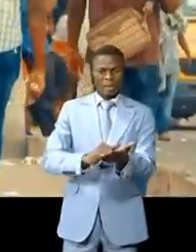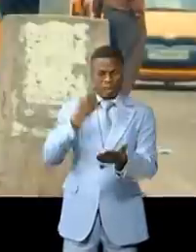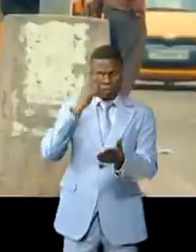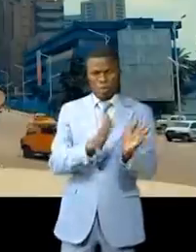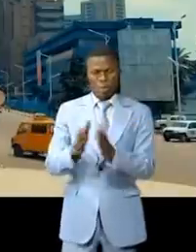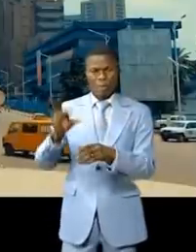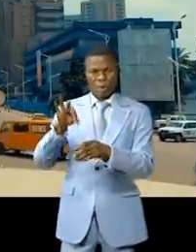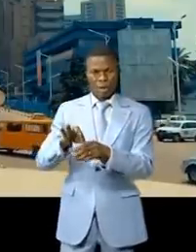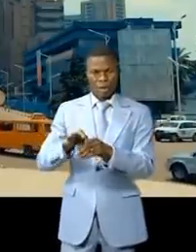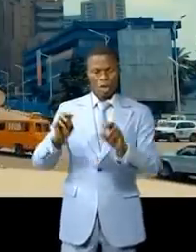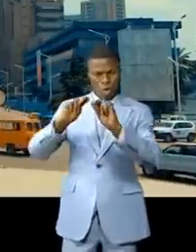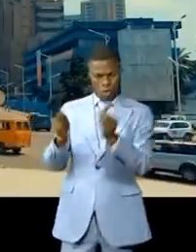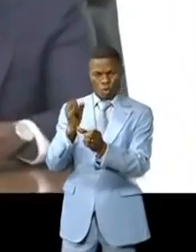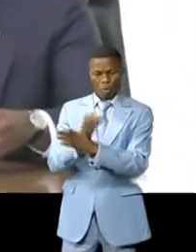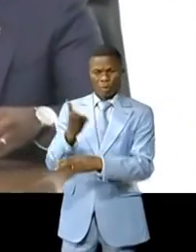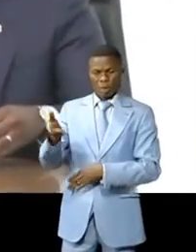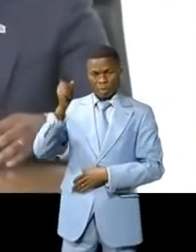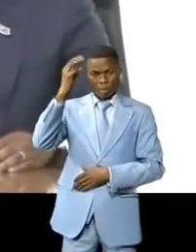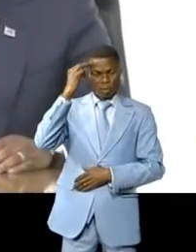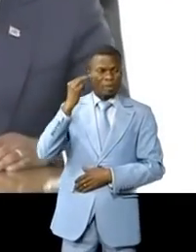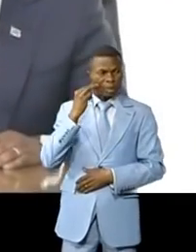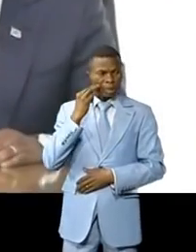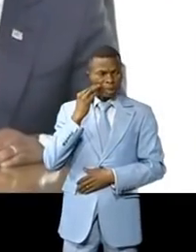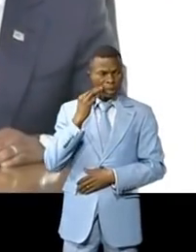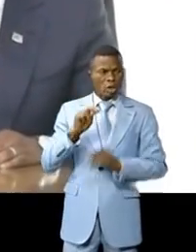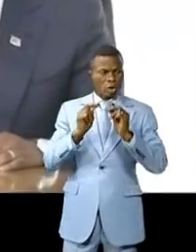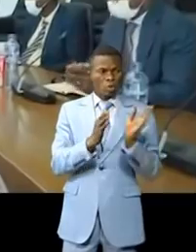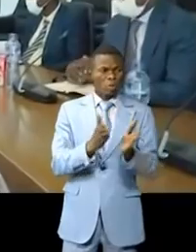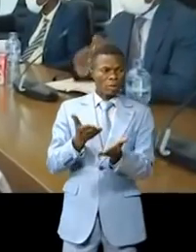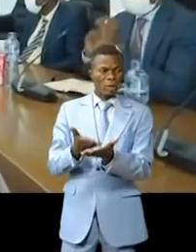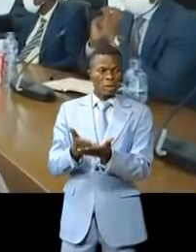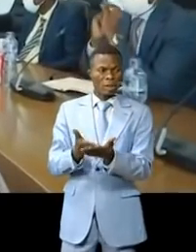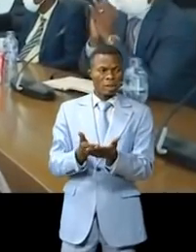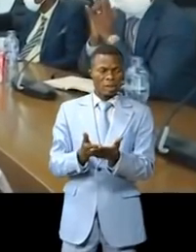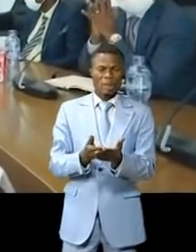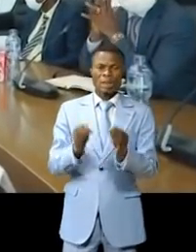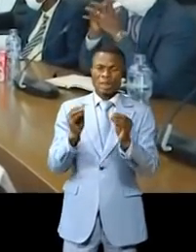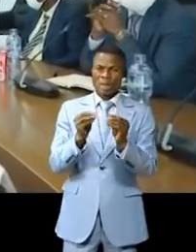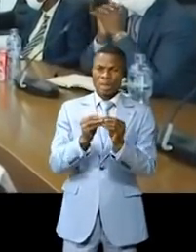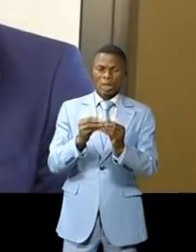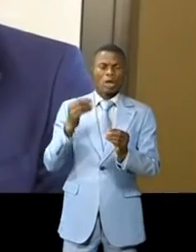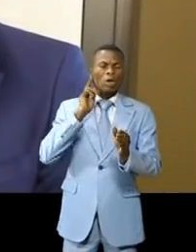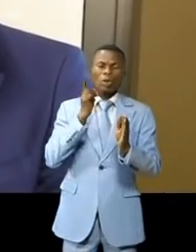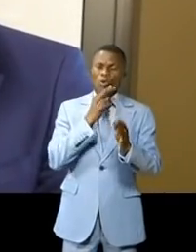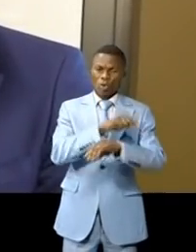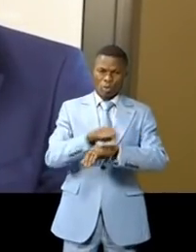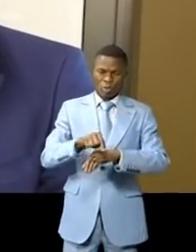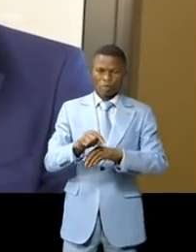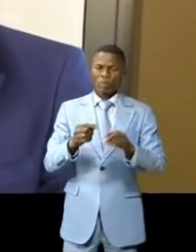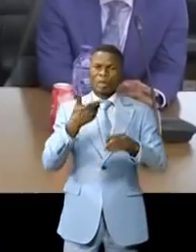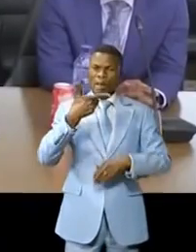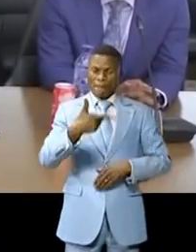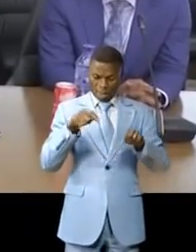La commission mise en place par le Premier ministre Jean-Michel Samalou Kondé Kyenge s'est réuni à l'immeuble du gouvernement ce mardi